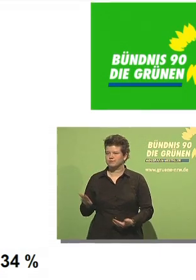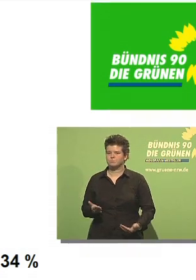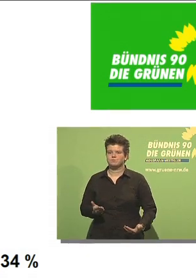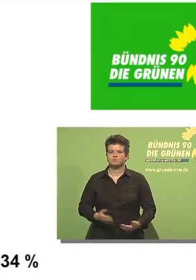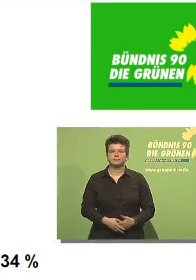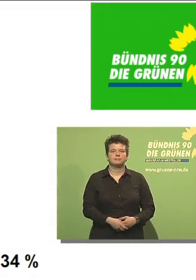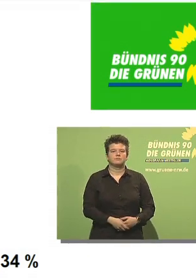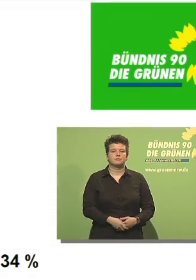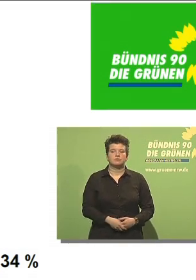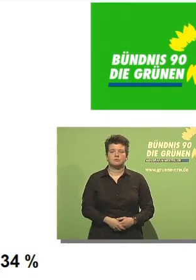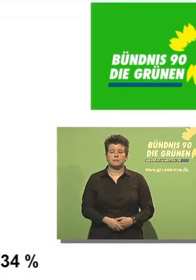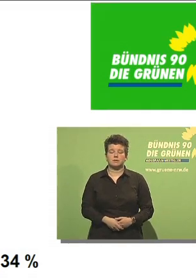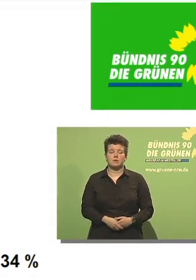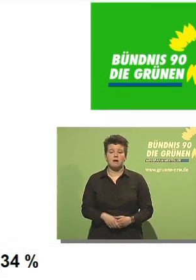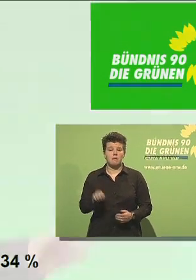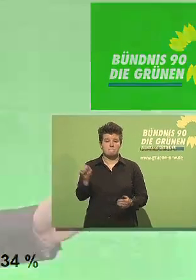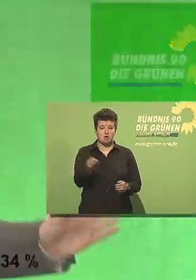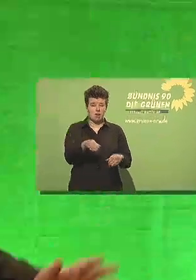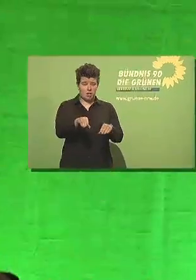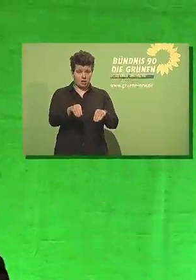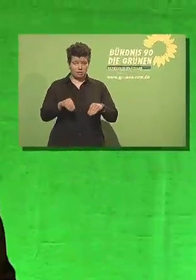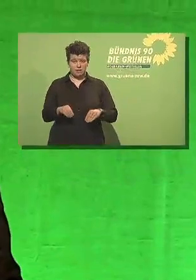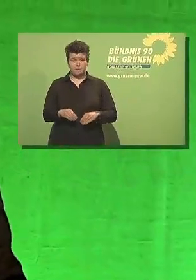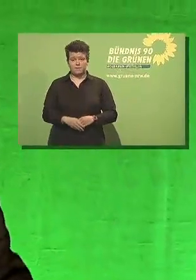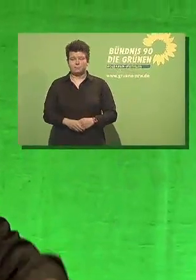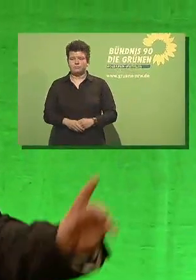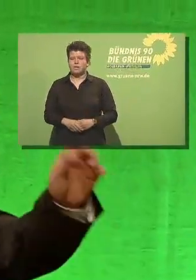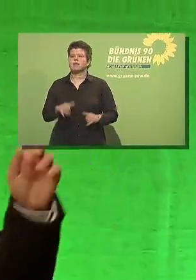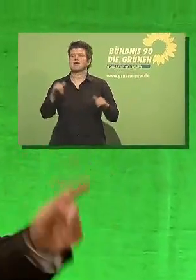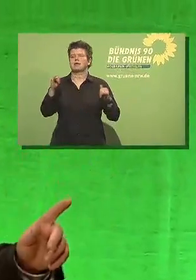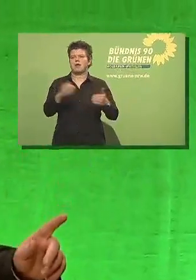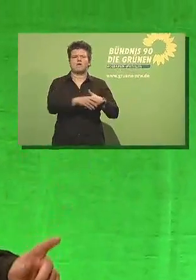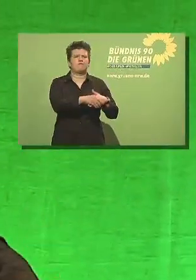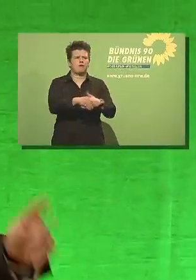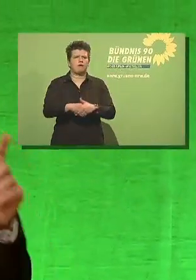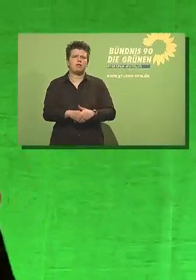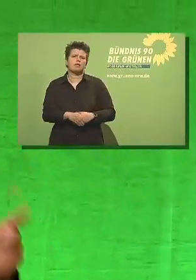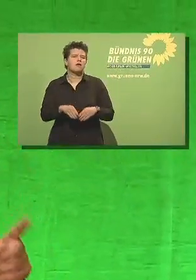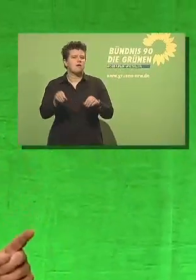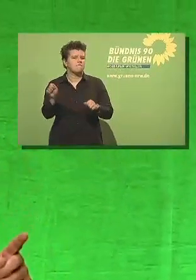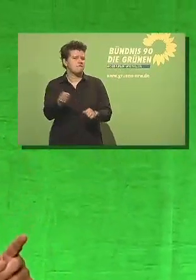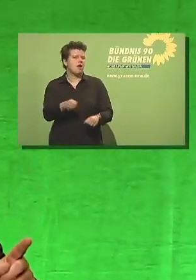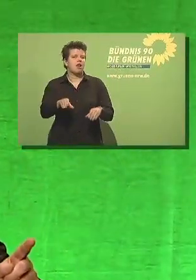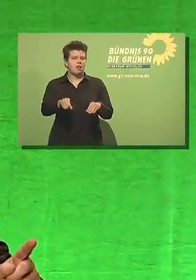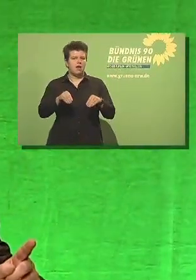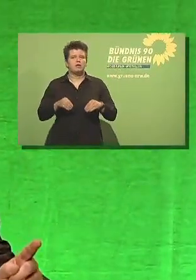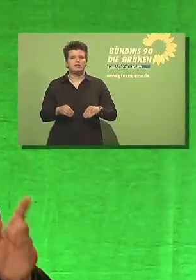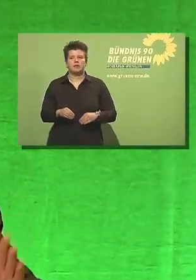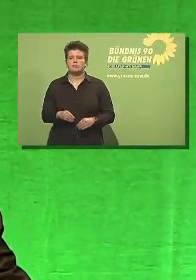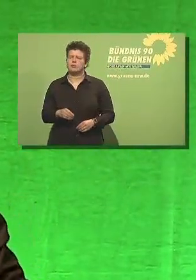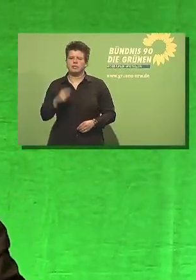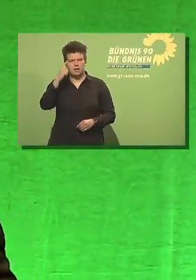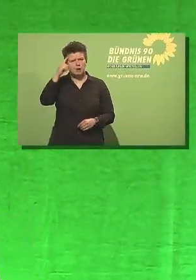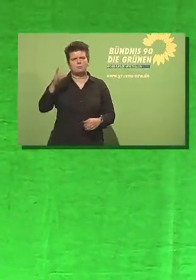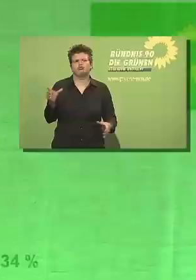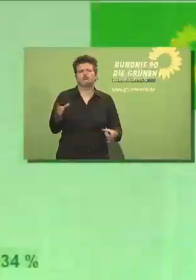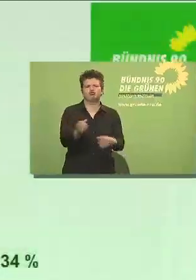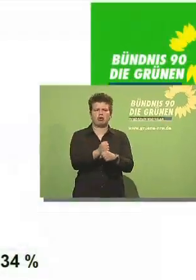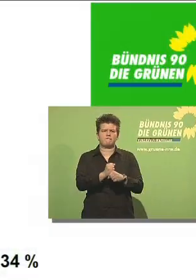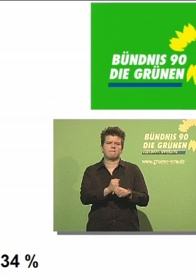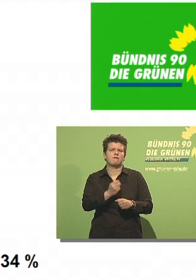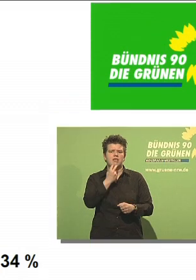Oliver, nimmst du die Wahl an? Ja, liebe Freundinnen und Freunde, ich nehme die Wahl an und wir packen das mit der Energiewende.